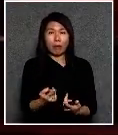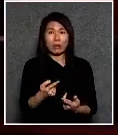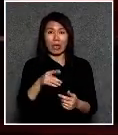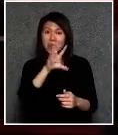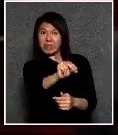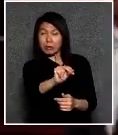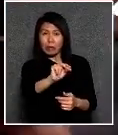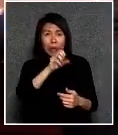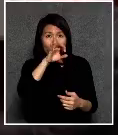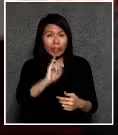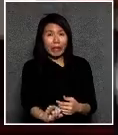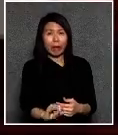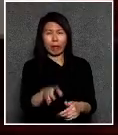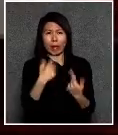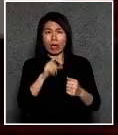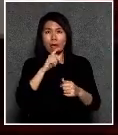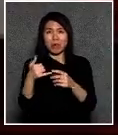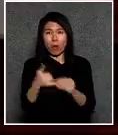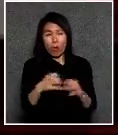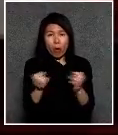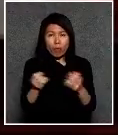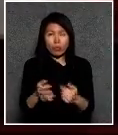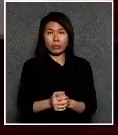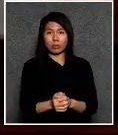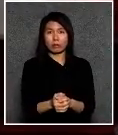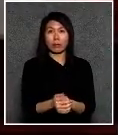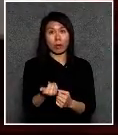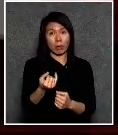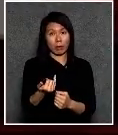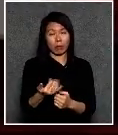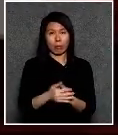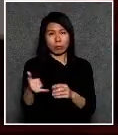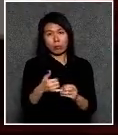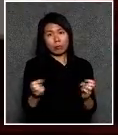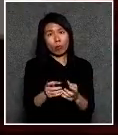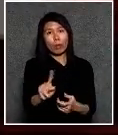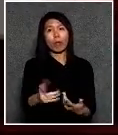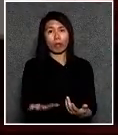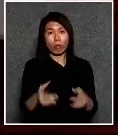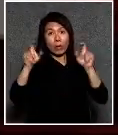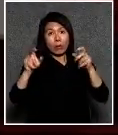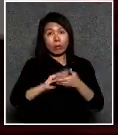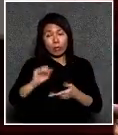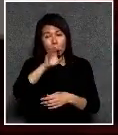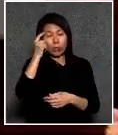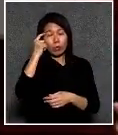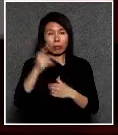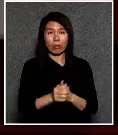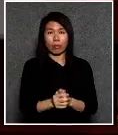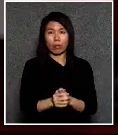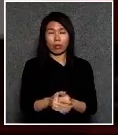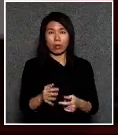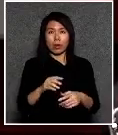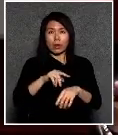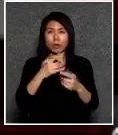嘢，人哋講嘢就話人哋拉布。係咪？拉咩布啫？我同你解釋咗啦。我而家就呢個14個